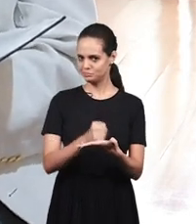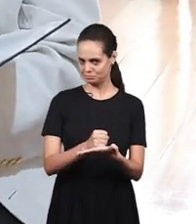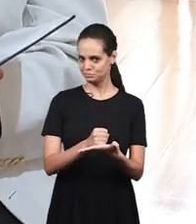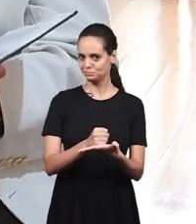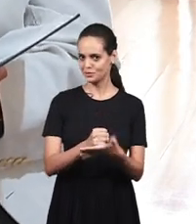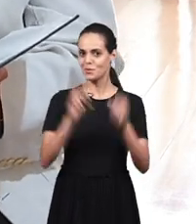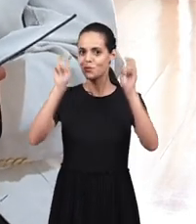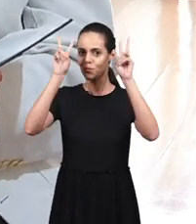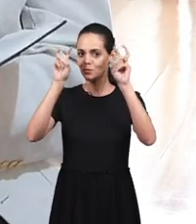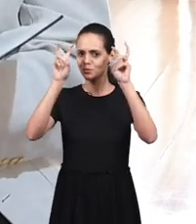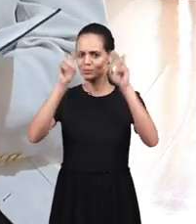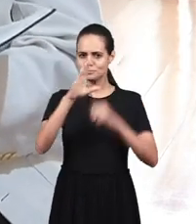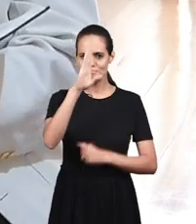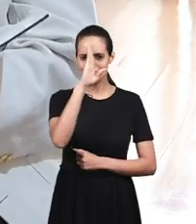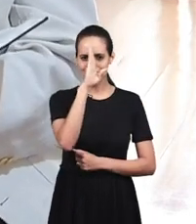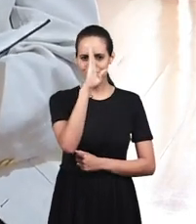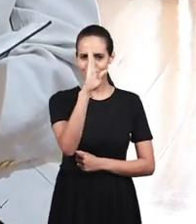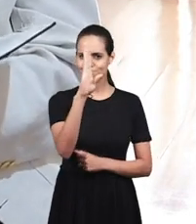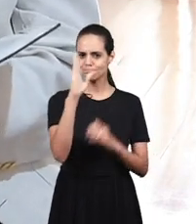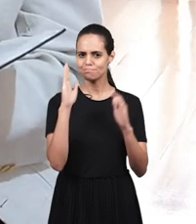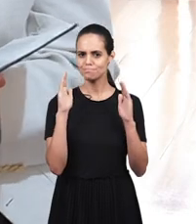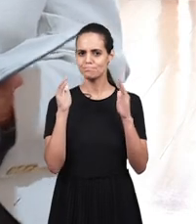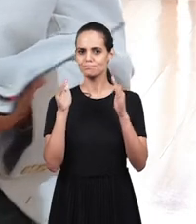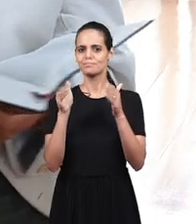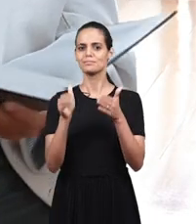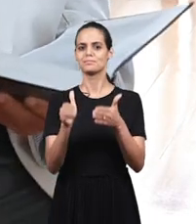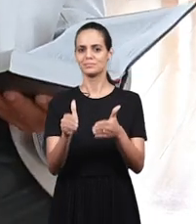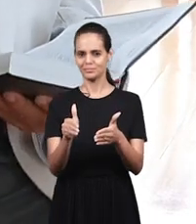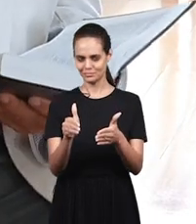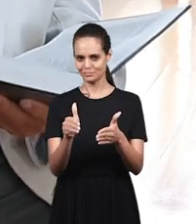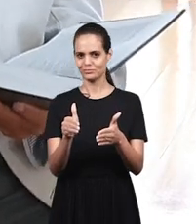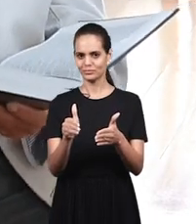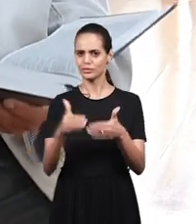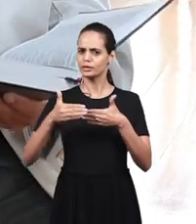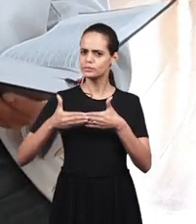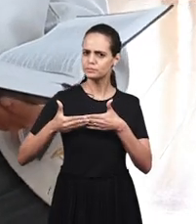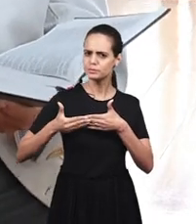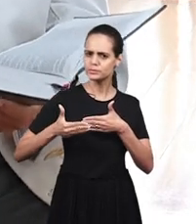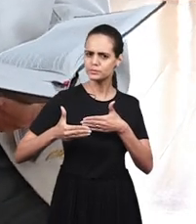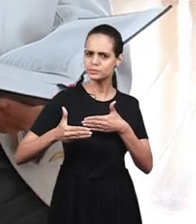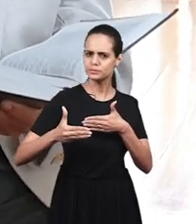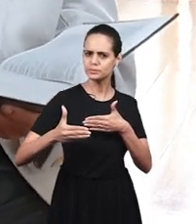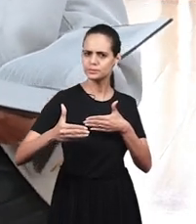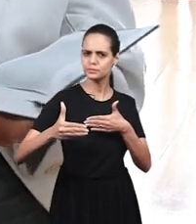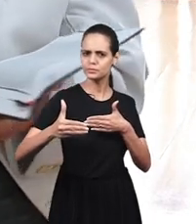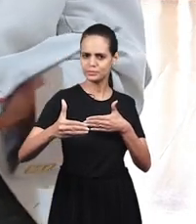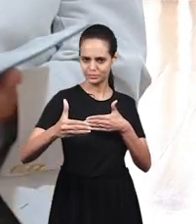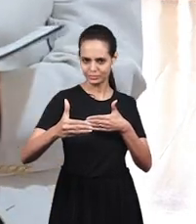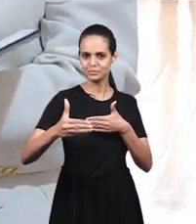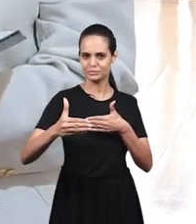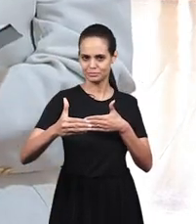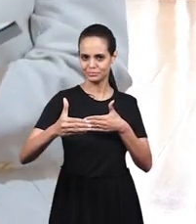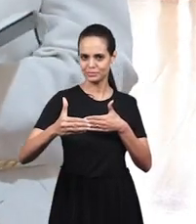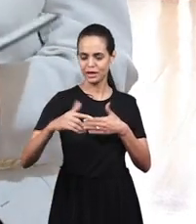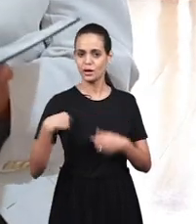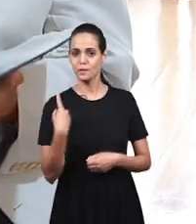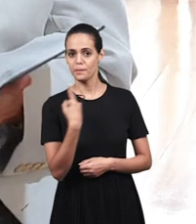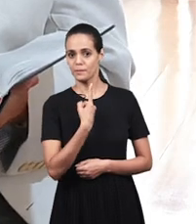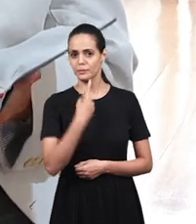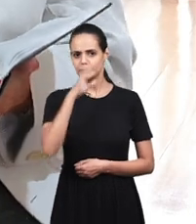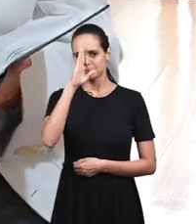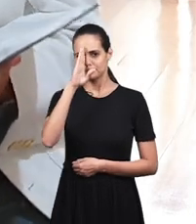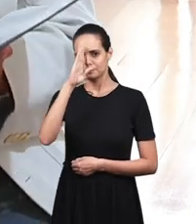Ветхом Завете. Это центральная тема, которая отсюда и надалее